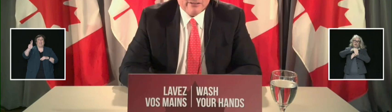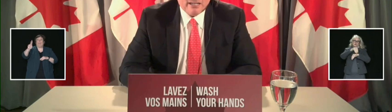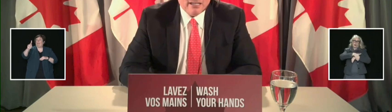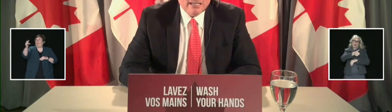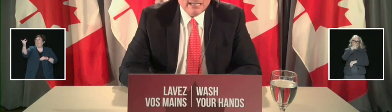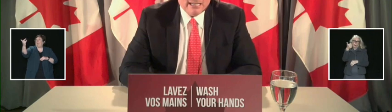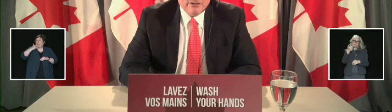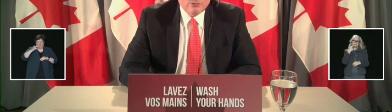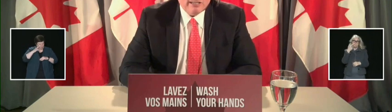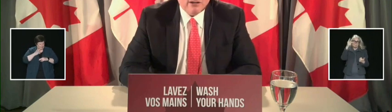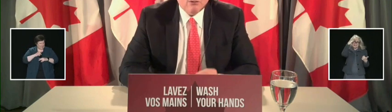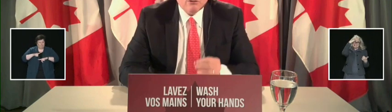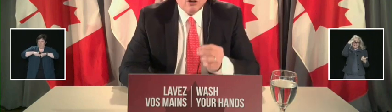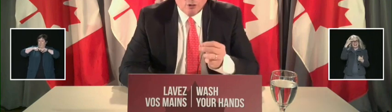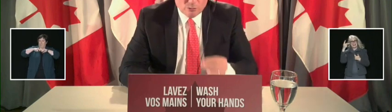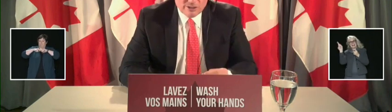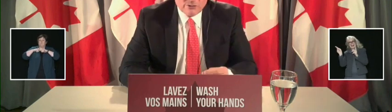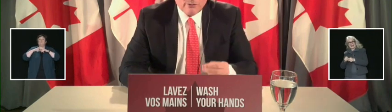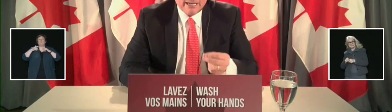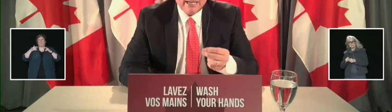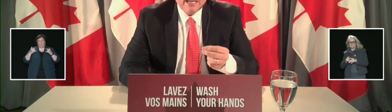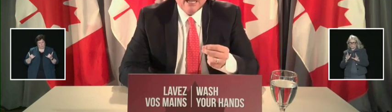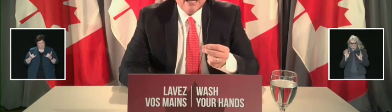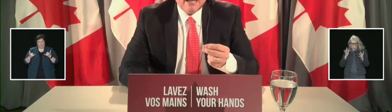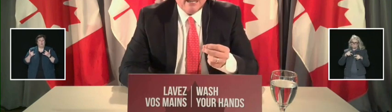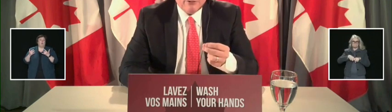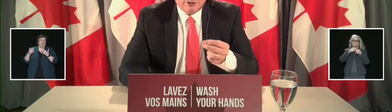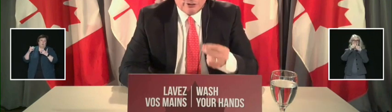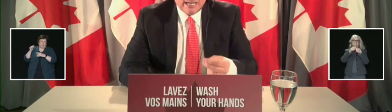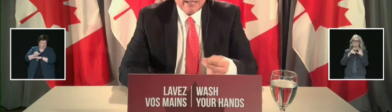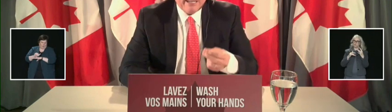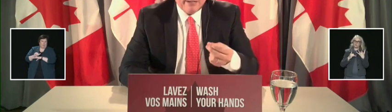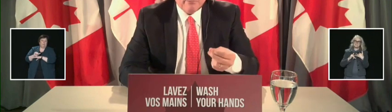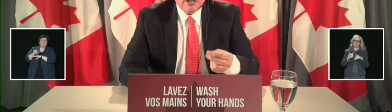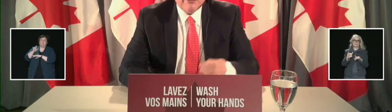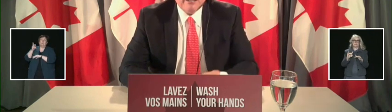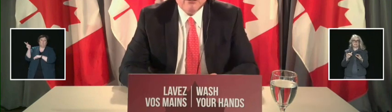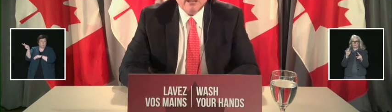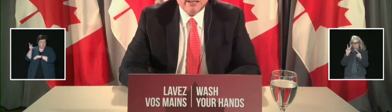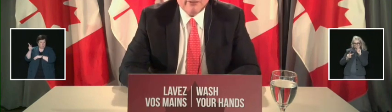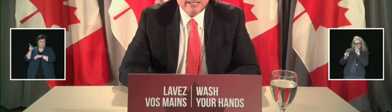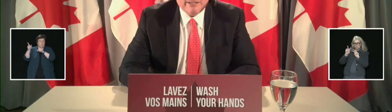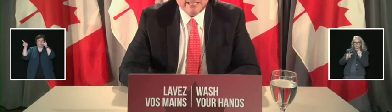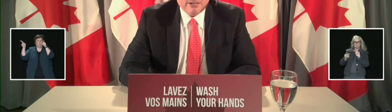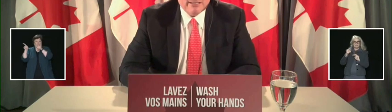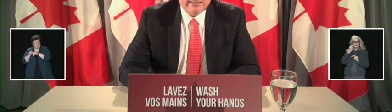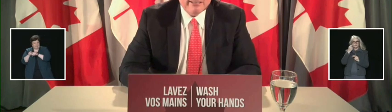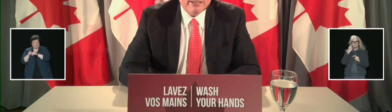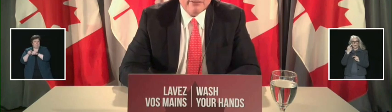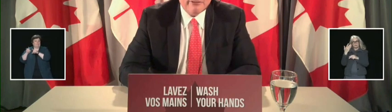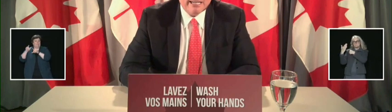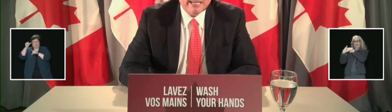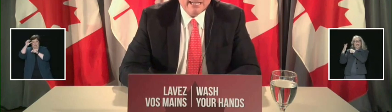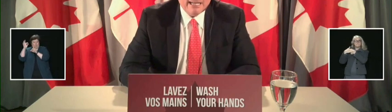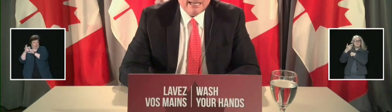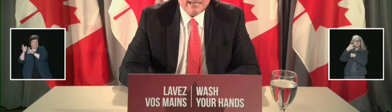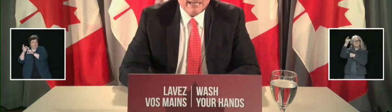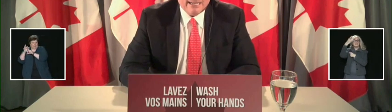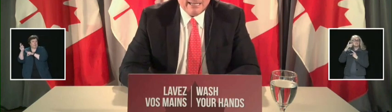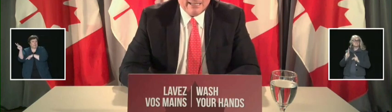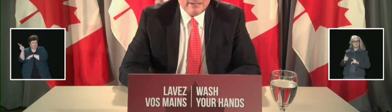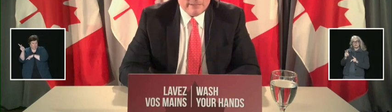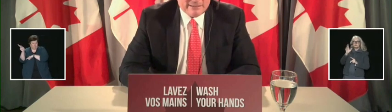et le Pakistan. Nous allons continuer de regarder, basé sur l'avis évidemment des scientifiques